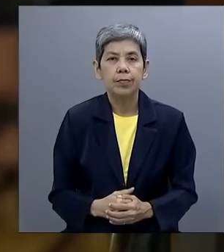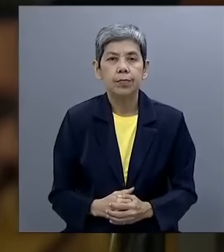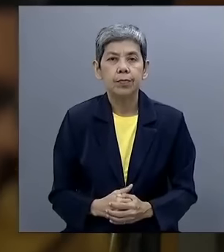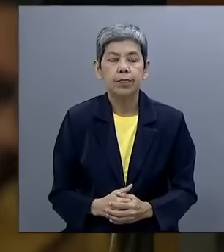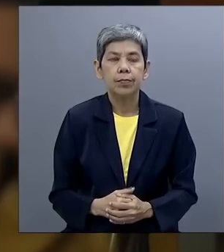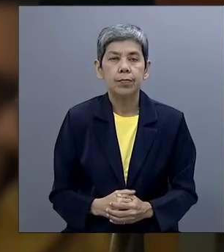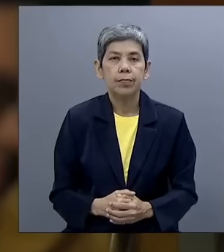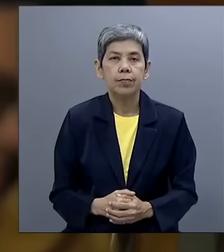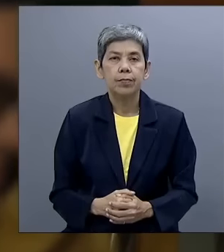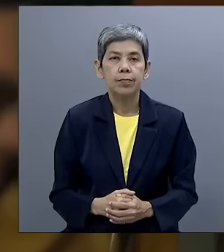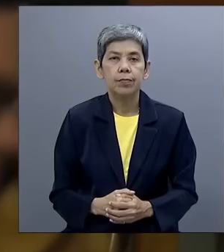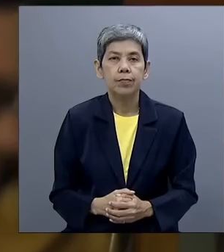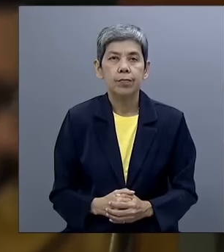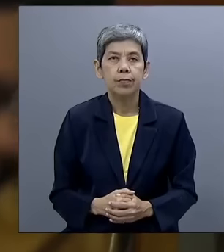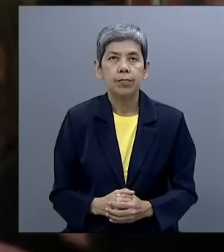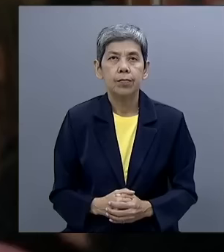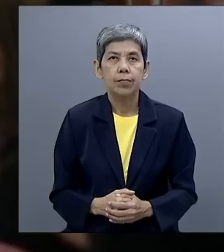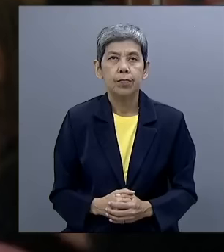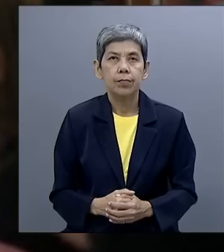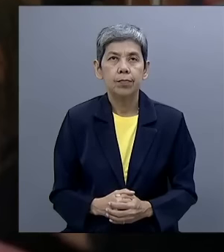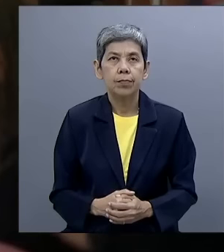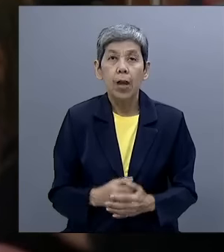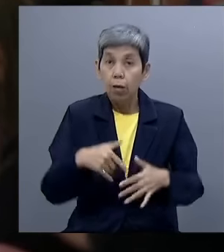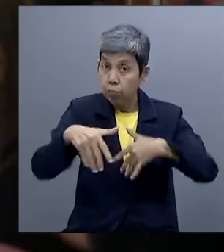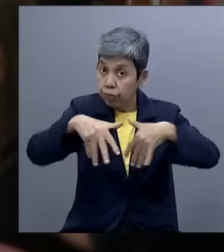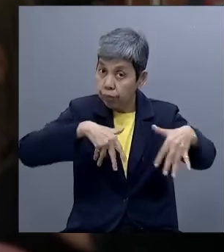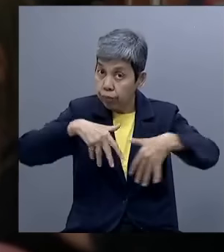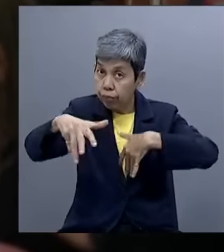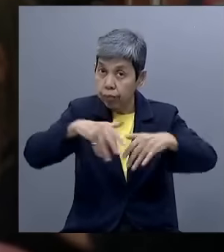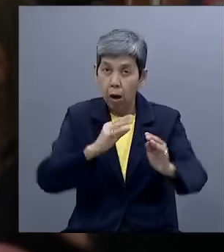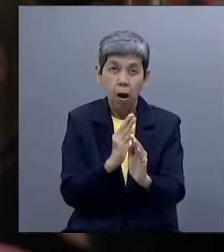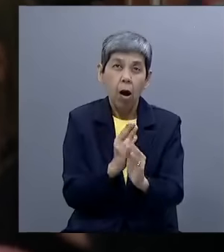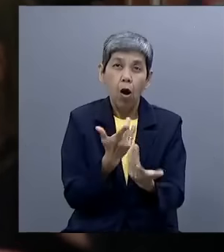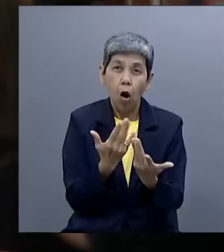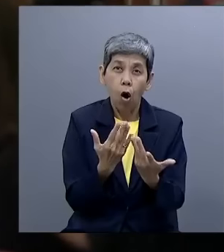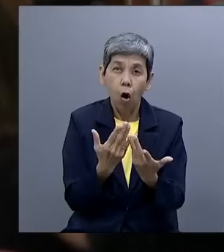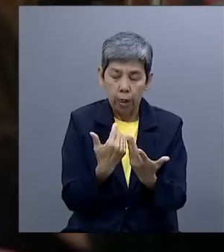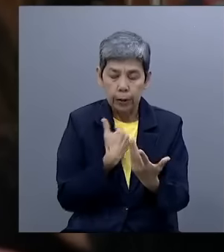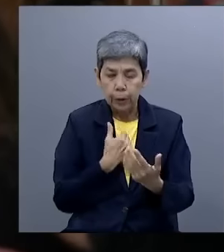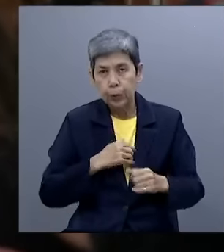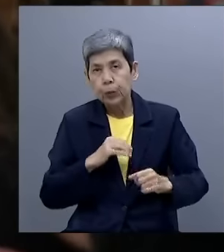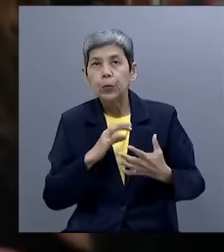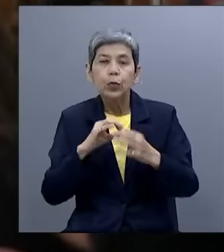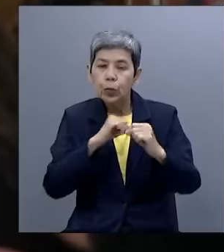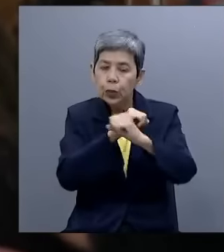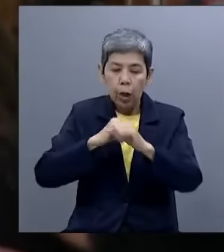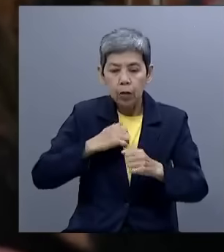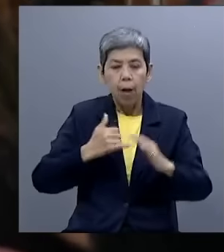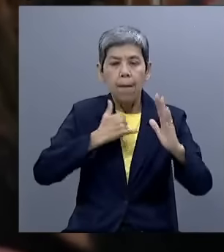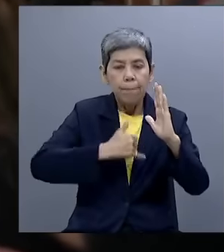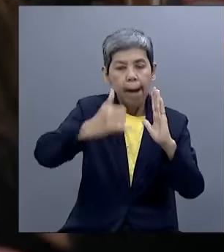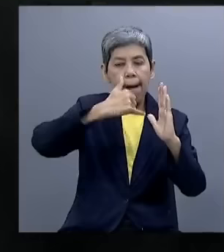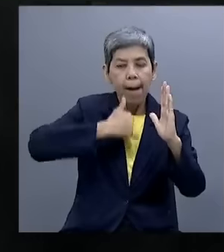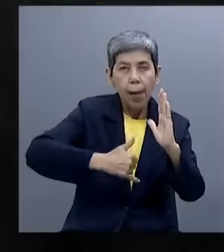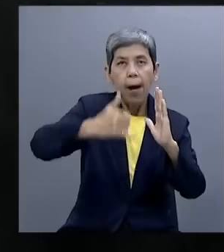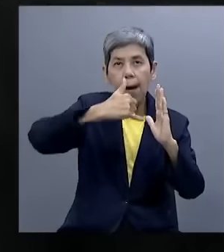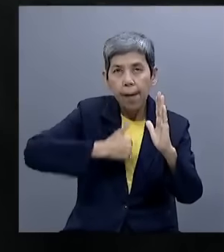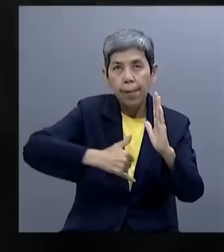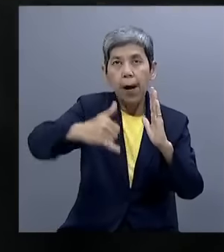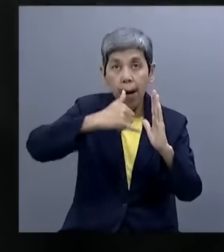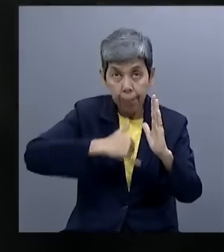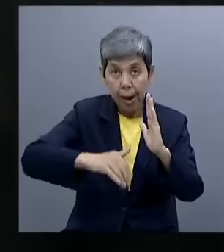ค่ะชาวกูมอสโคจำนวนมากนะคะต่อแถวรอตรวจความปลอดภัยบริเวณทางเข้าหน่วยเลือกตั้งที่อเล็กซี่